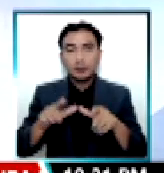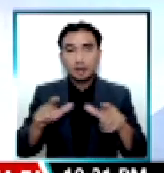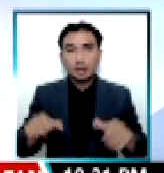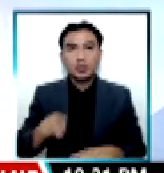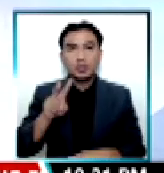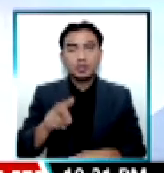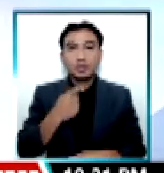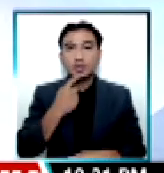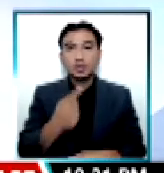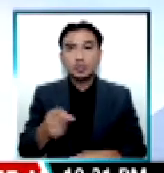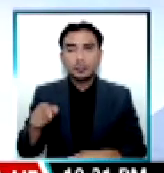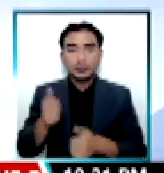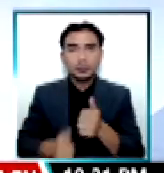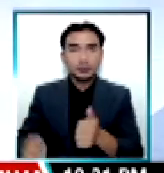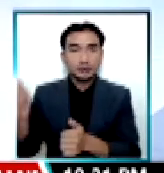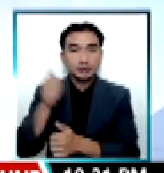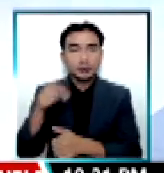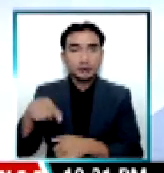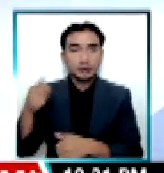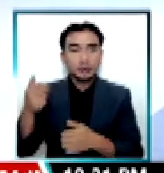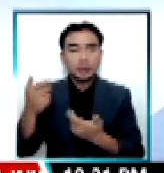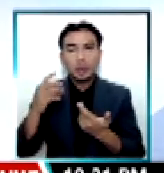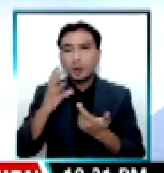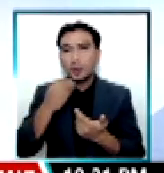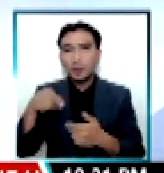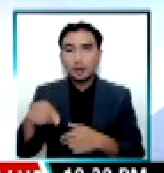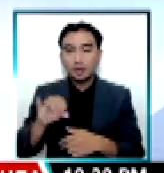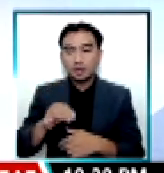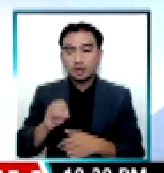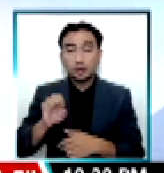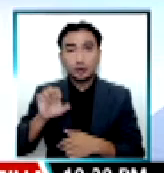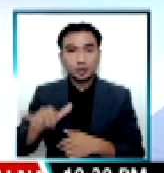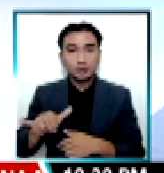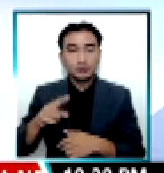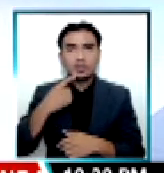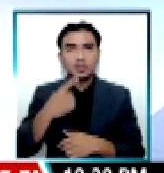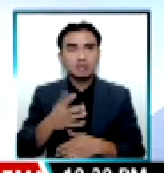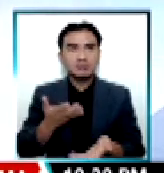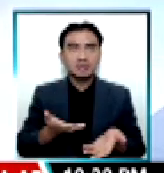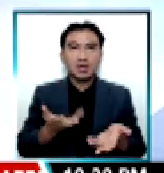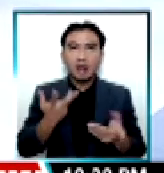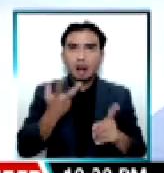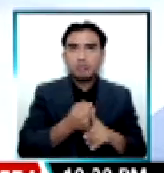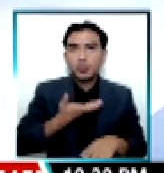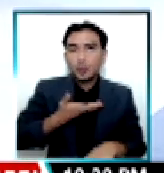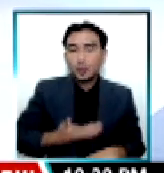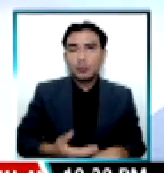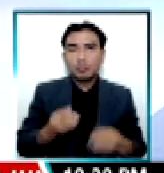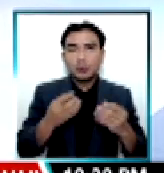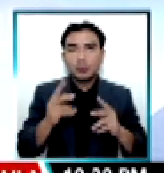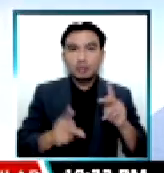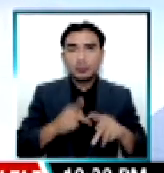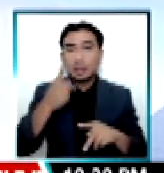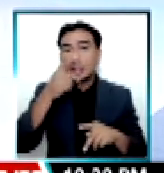Committee on Ways and Means Chairman na si Congressman Joey Salceda, gutom na naman ang aabuti ng marami kapag muling nag-lockdown.